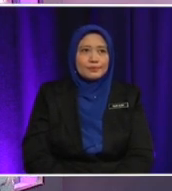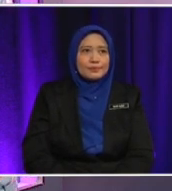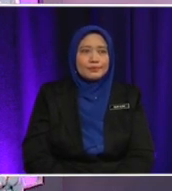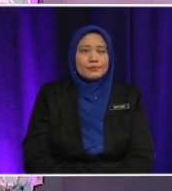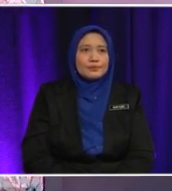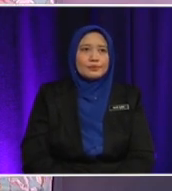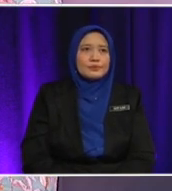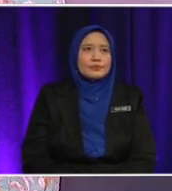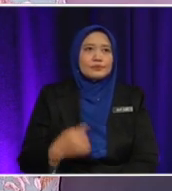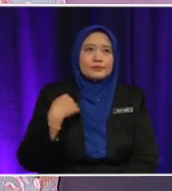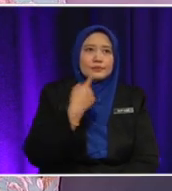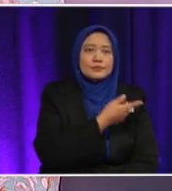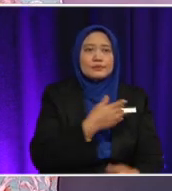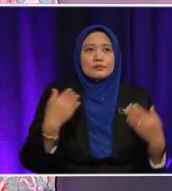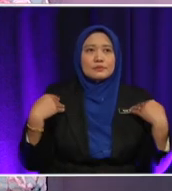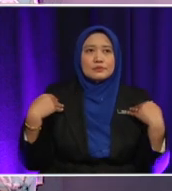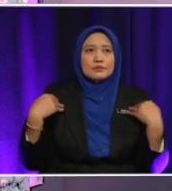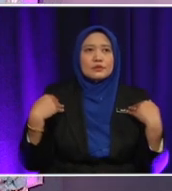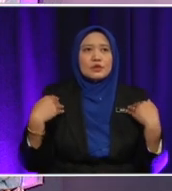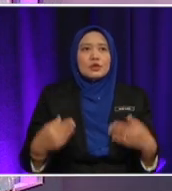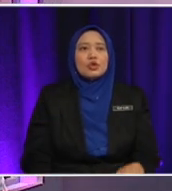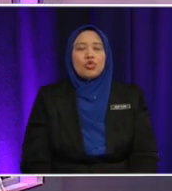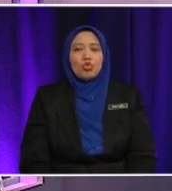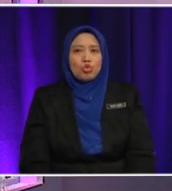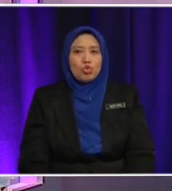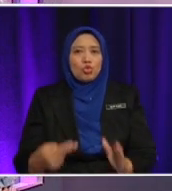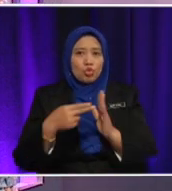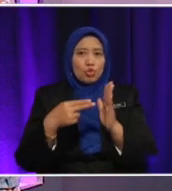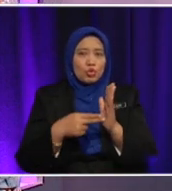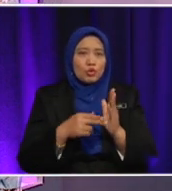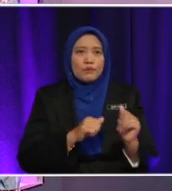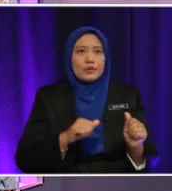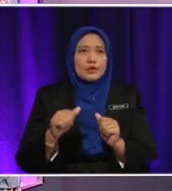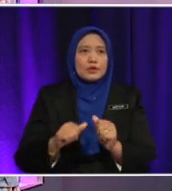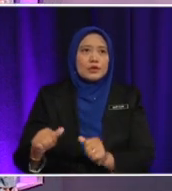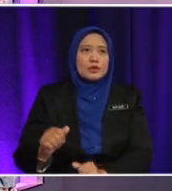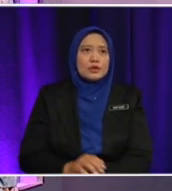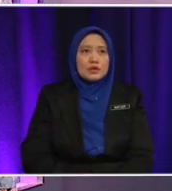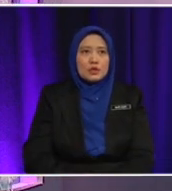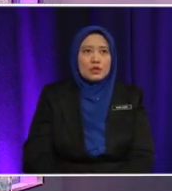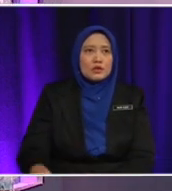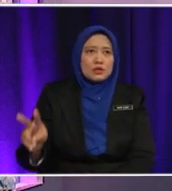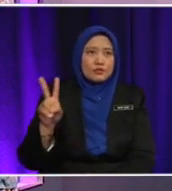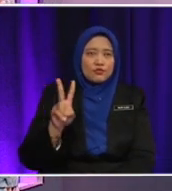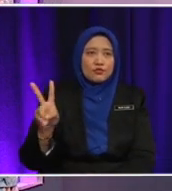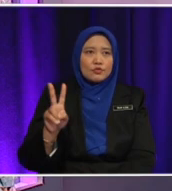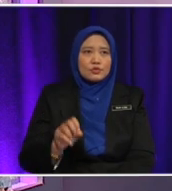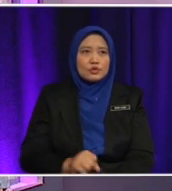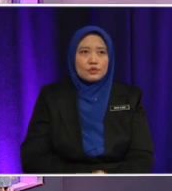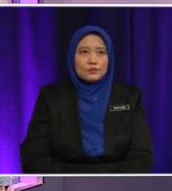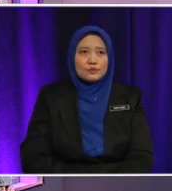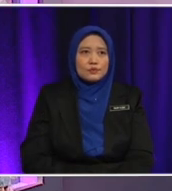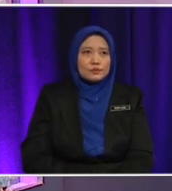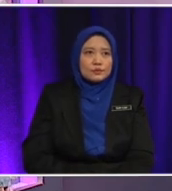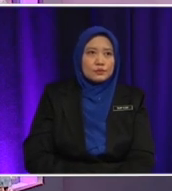kita ada hukum arus kecap menyatakan jumlah arus yang masuk